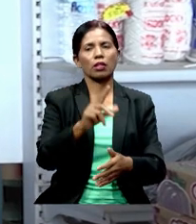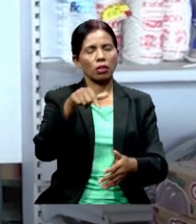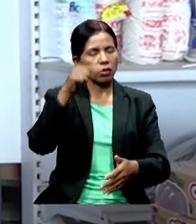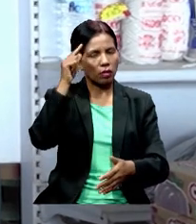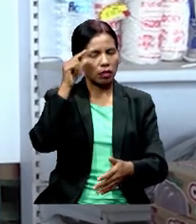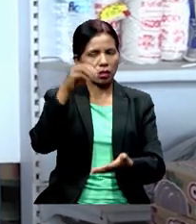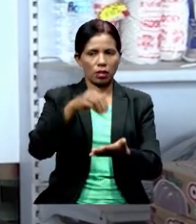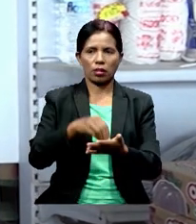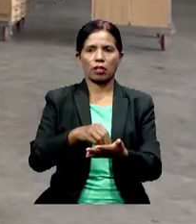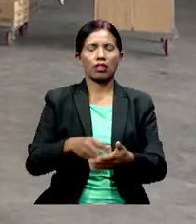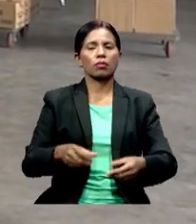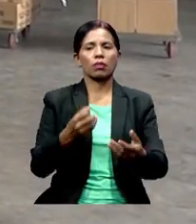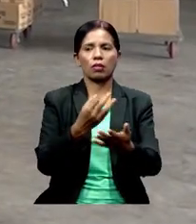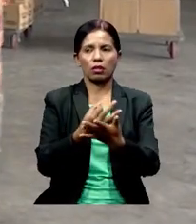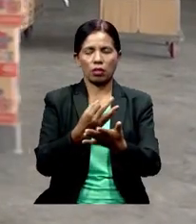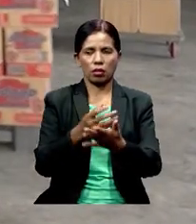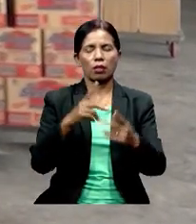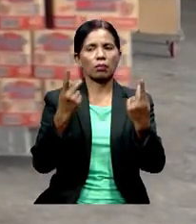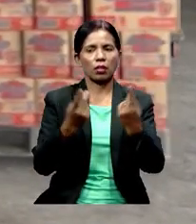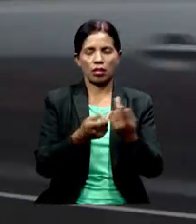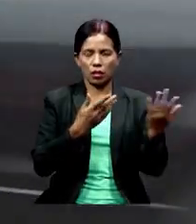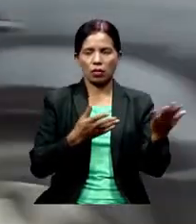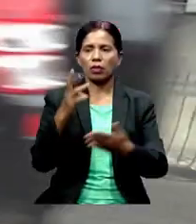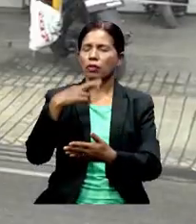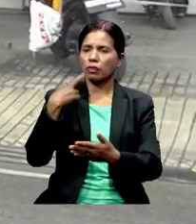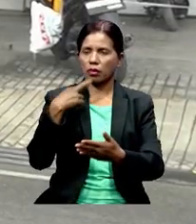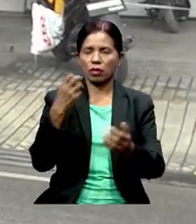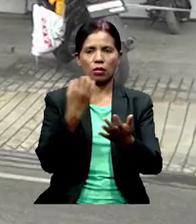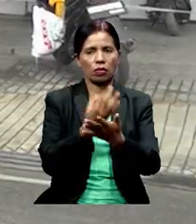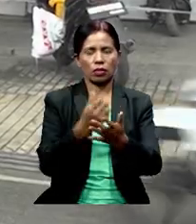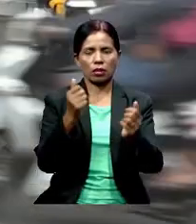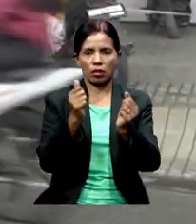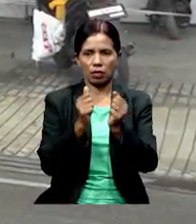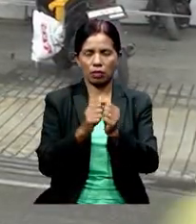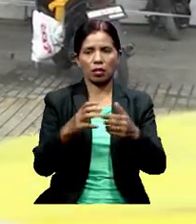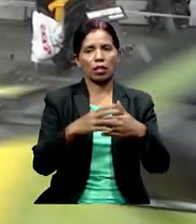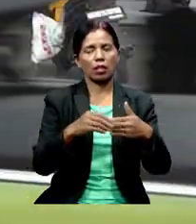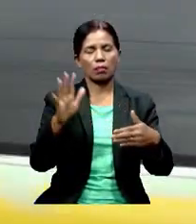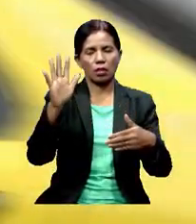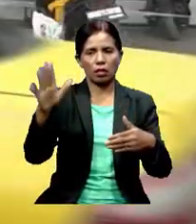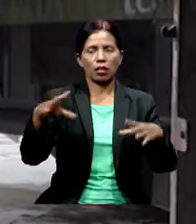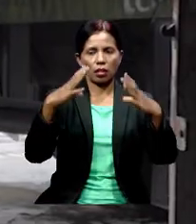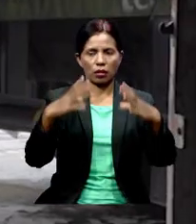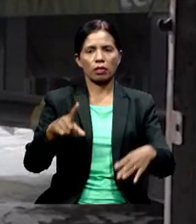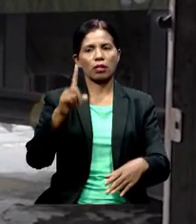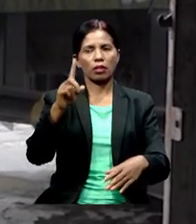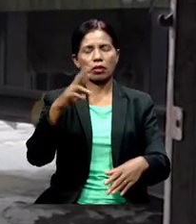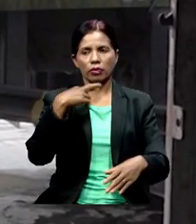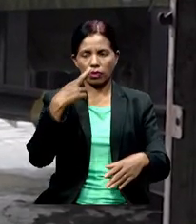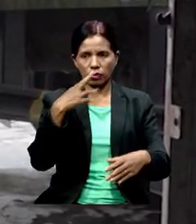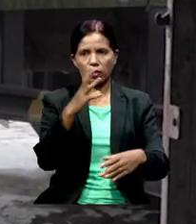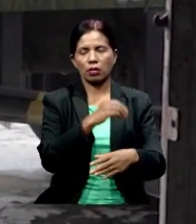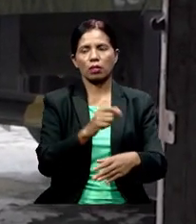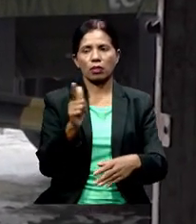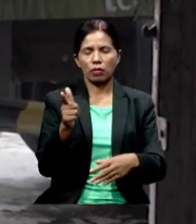governo prevê fo subsidia empresa importadora fos ho montante dólar lima cada saca fos kilograma